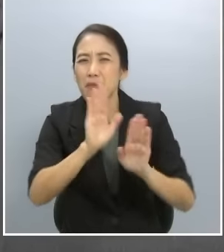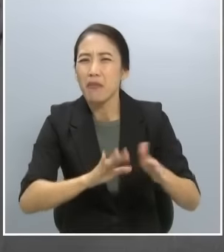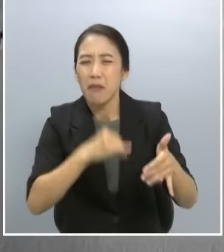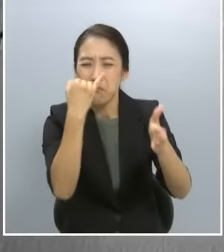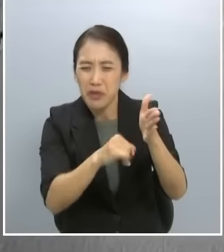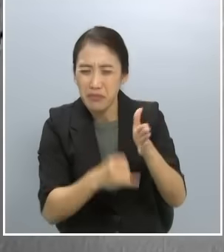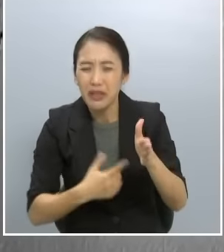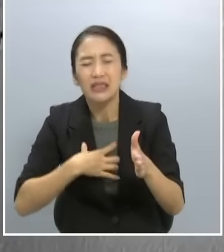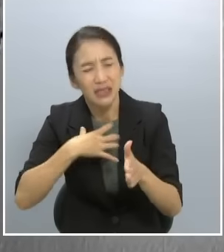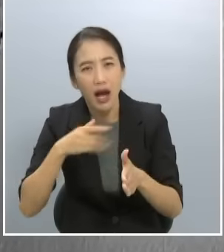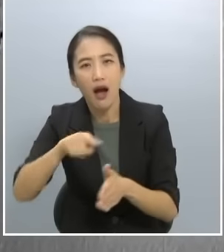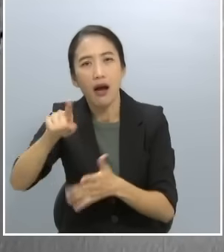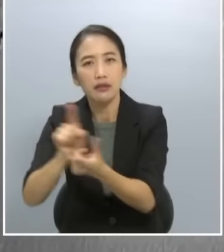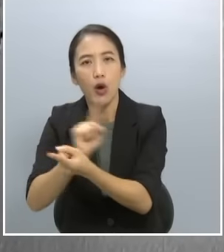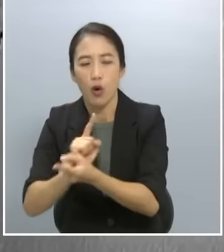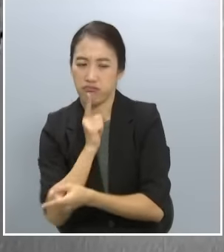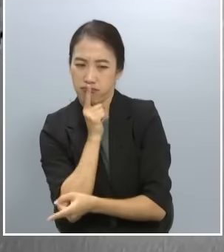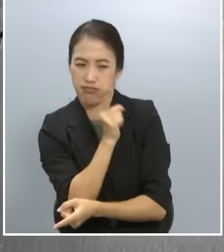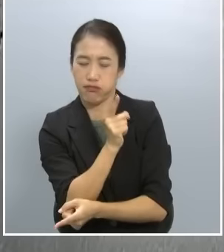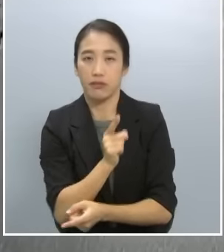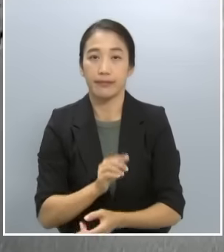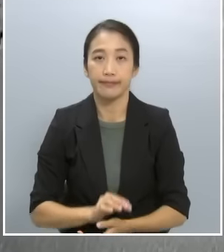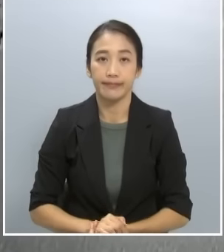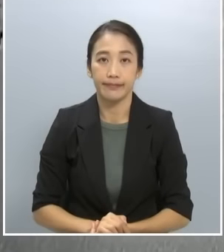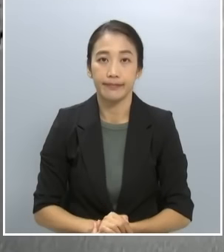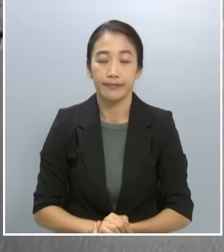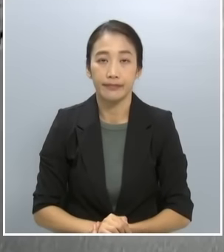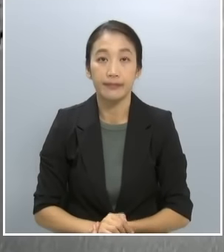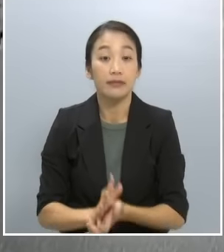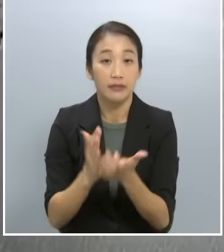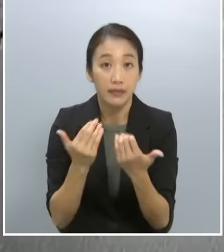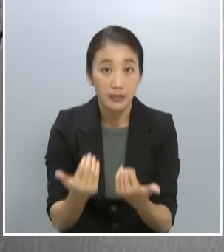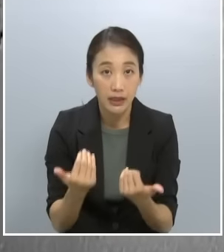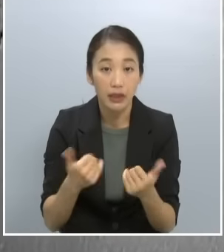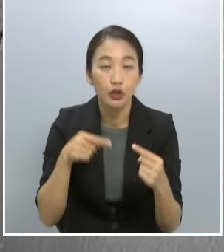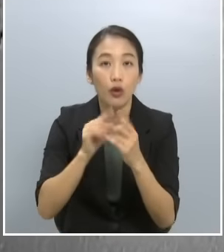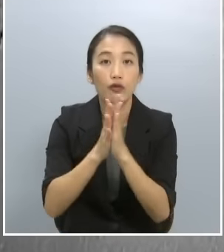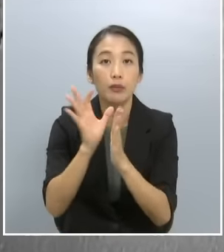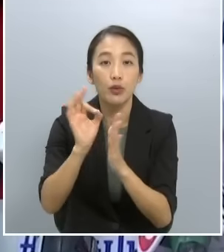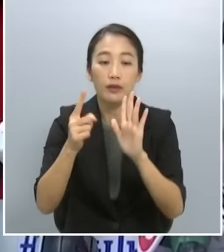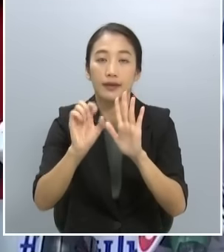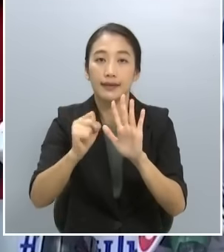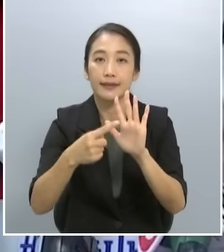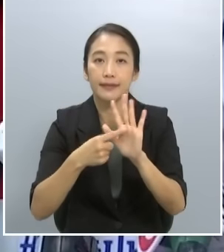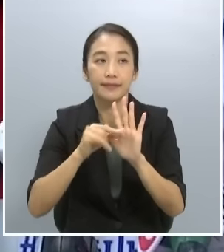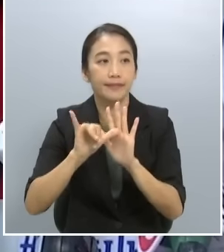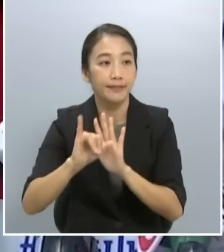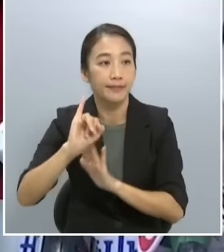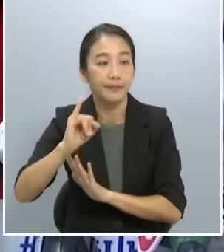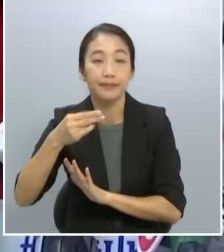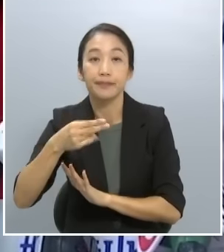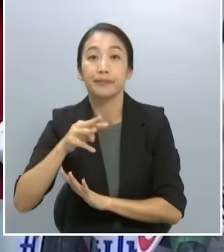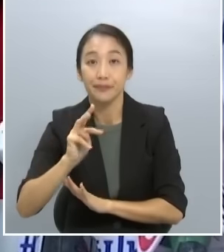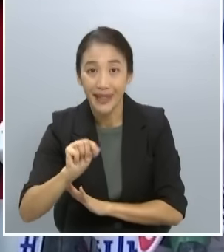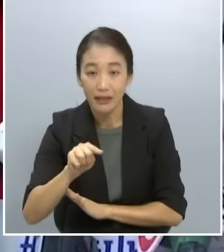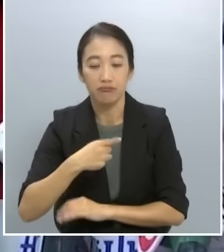ค่ะ เนี่ยฮะคุณผู้ชมครับทีนี้ทางด้านของคุณเอกสายไหมนะคุณเอกภพนะฮะคือเขาว่ายังไงนะพี่หมวย พี่เอกบอกว่าเดี๋ยวประสานทางผอ.เ